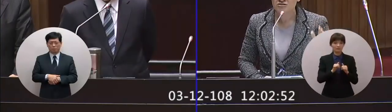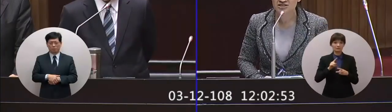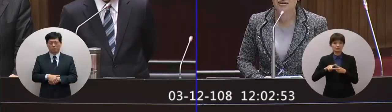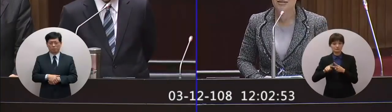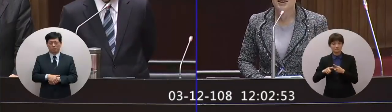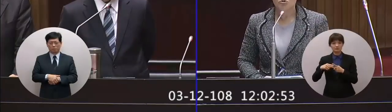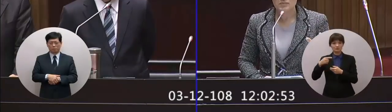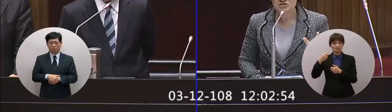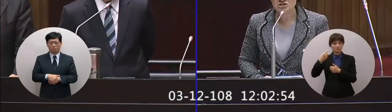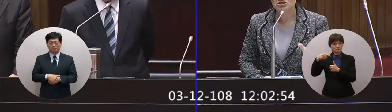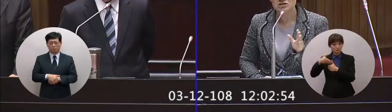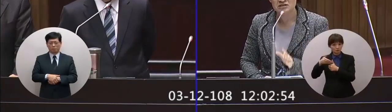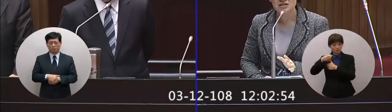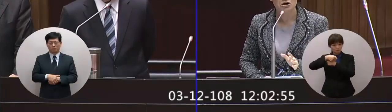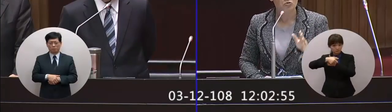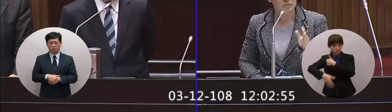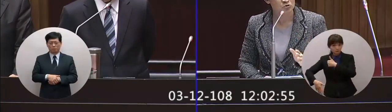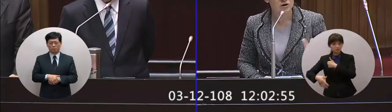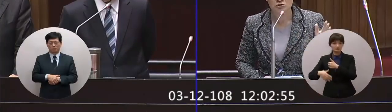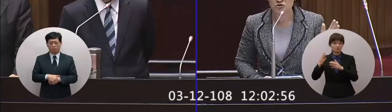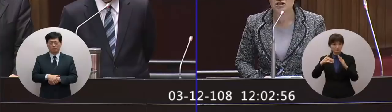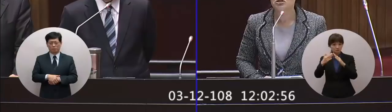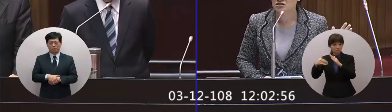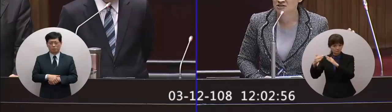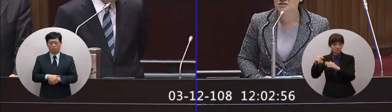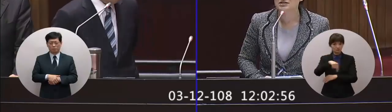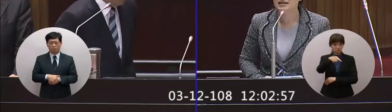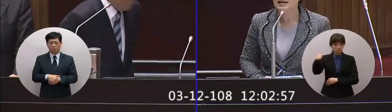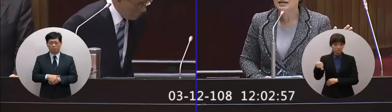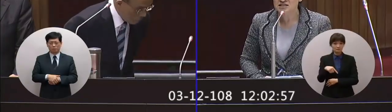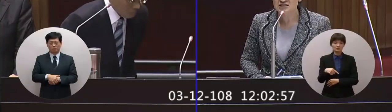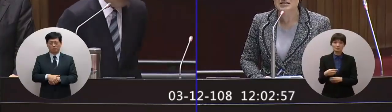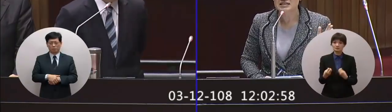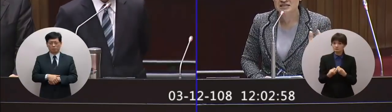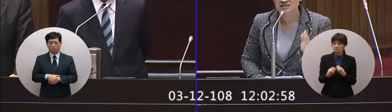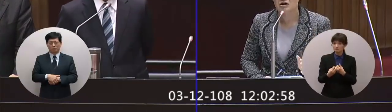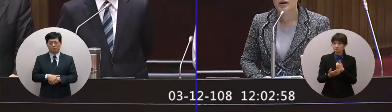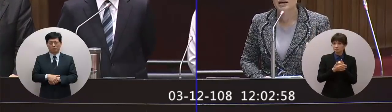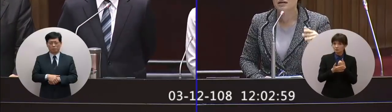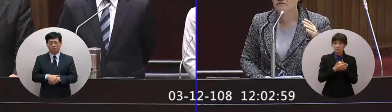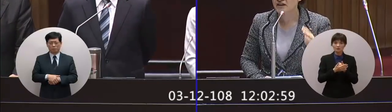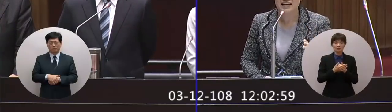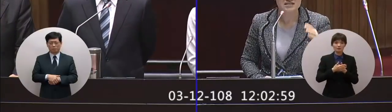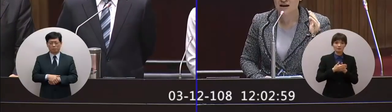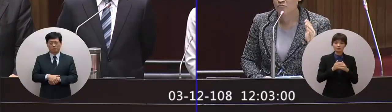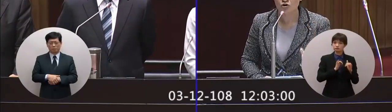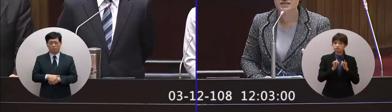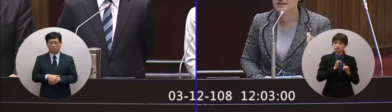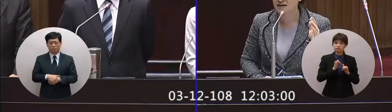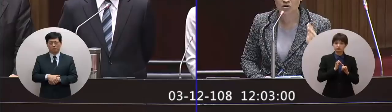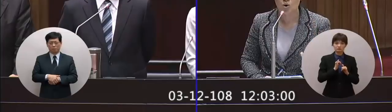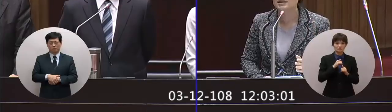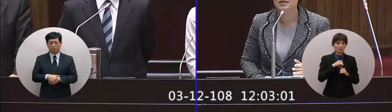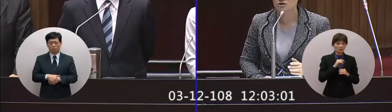从大到小，我们知识的提供，我们如何去认识这个世界，其实已经成为一个非常